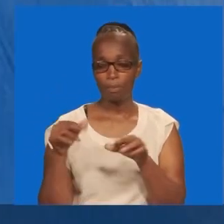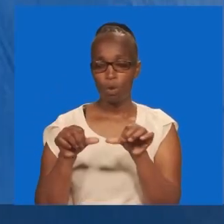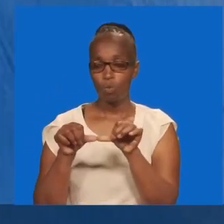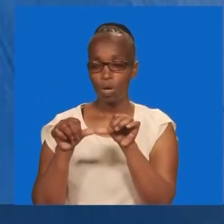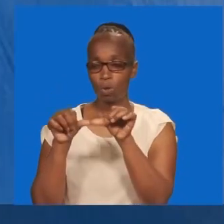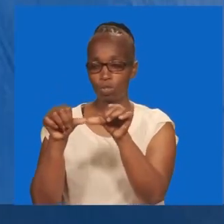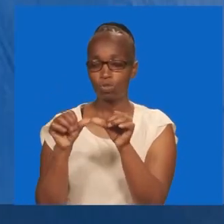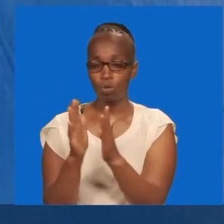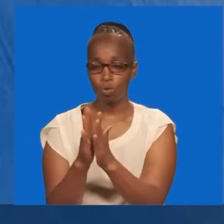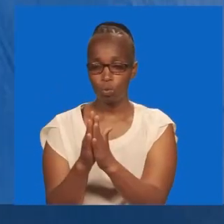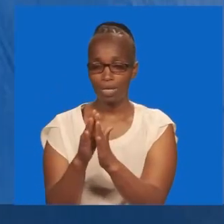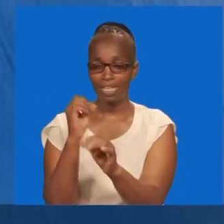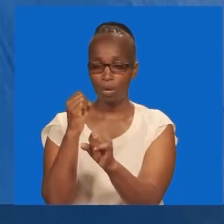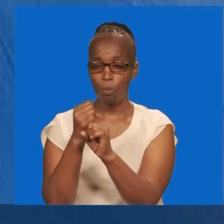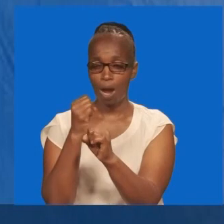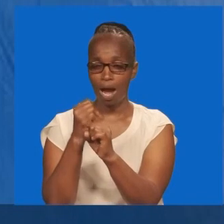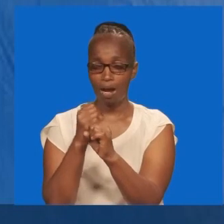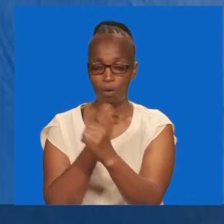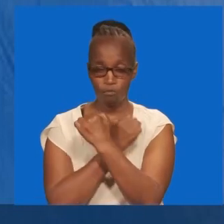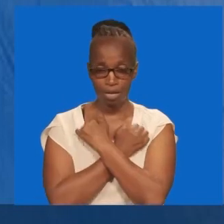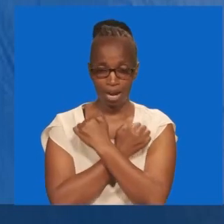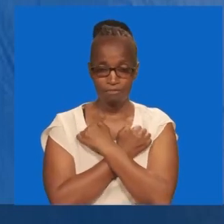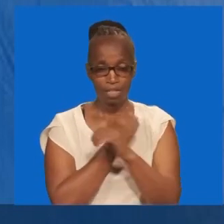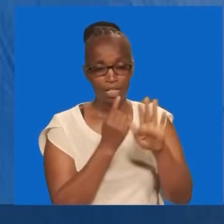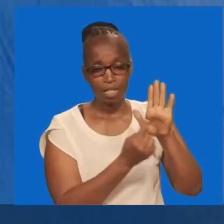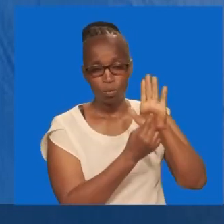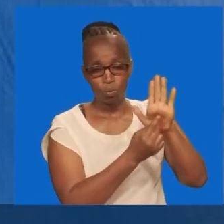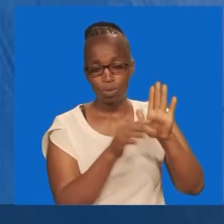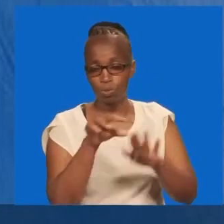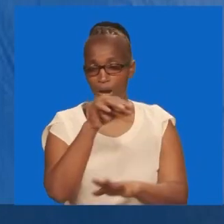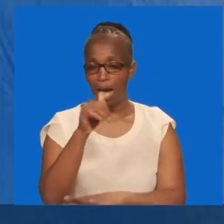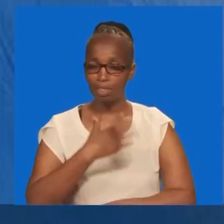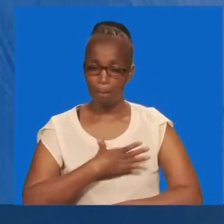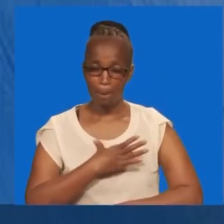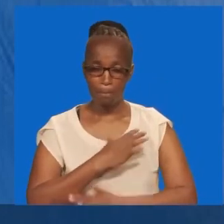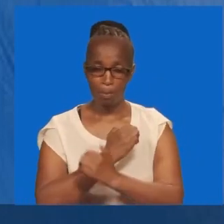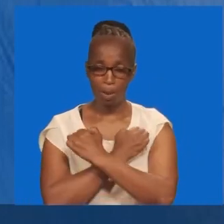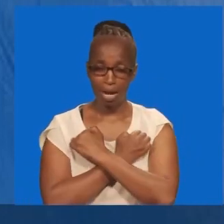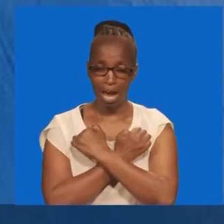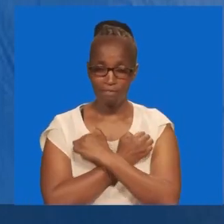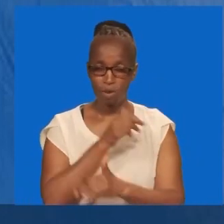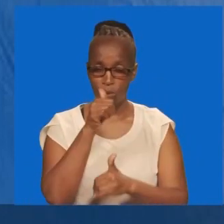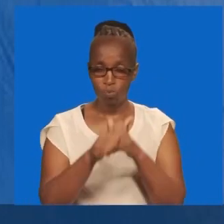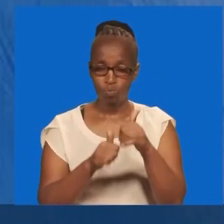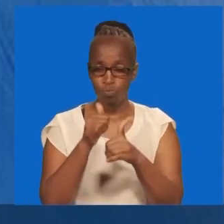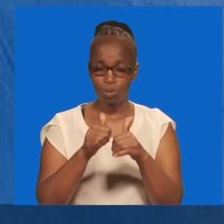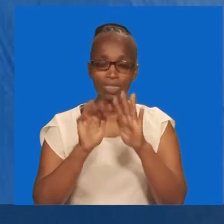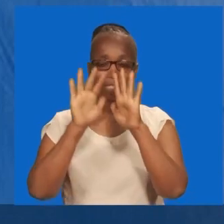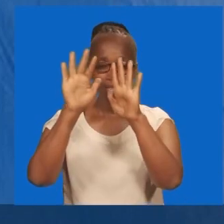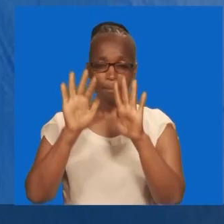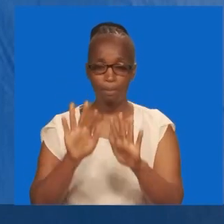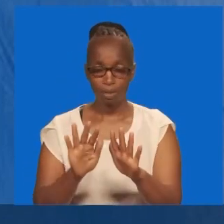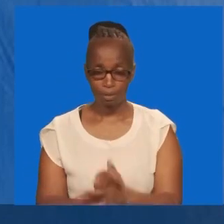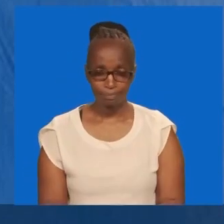responsibility niendelee na hiyo kazi ya kupenda na nionyeshe wengine upendo. Ni jambo